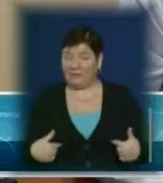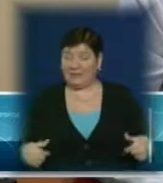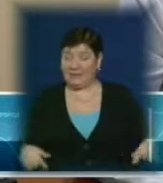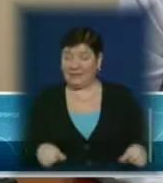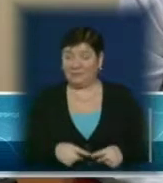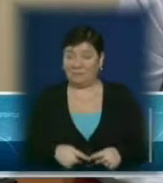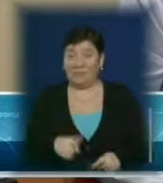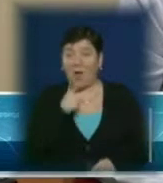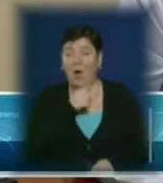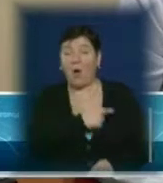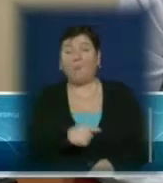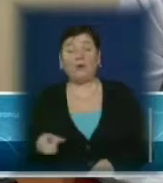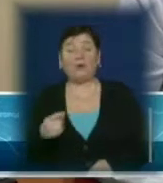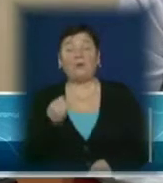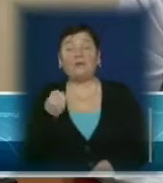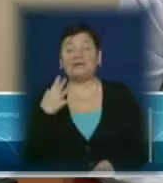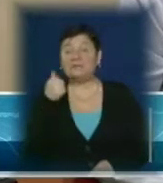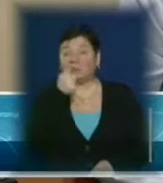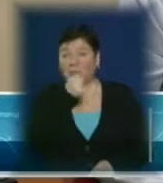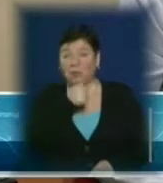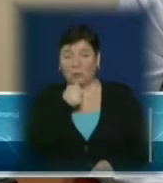Протягом 2015 року